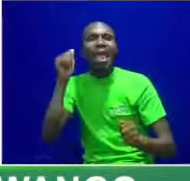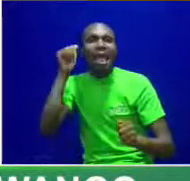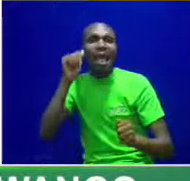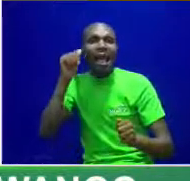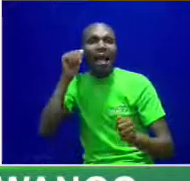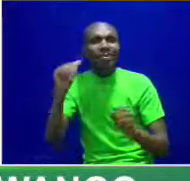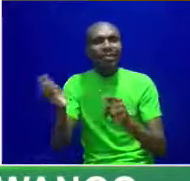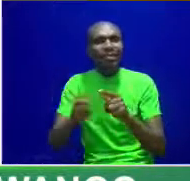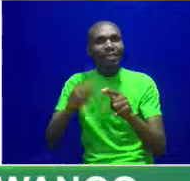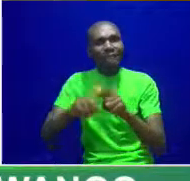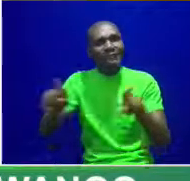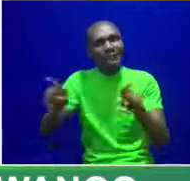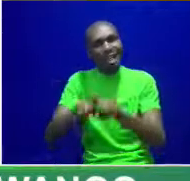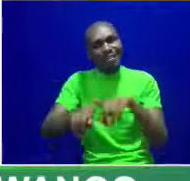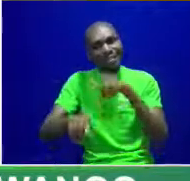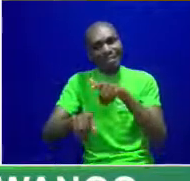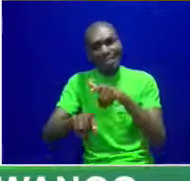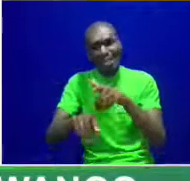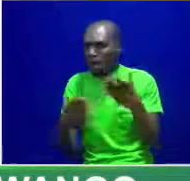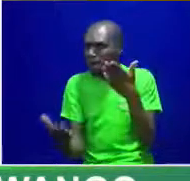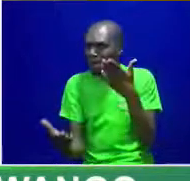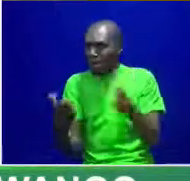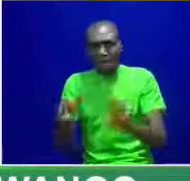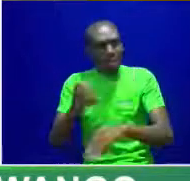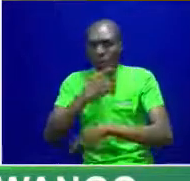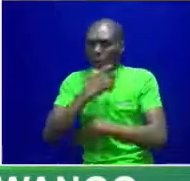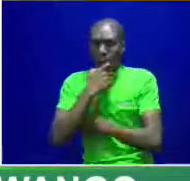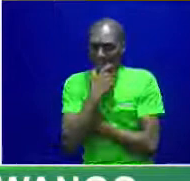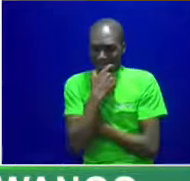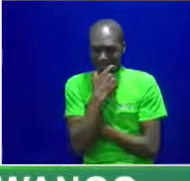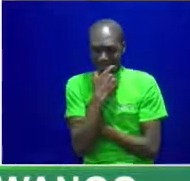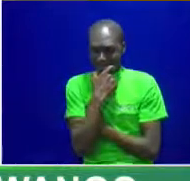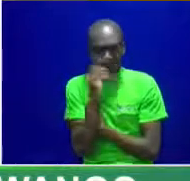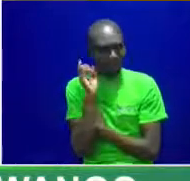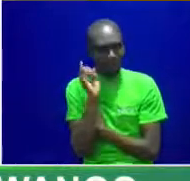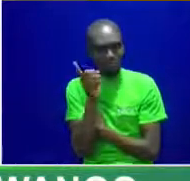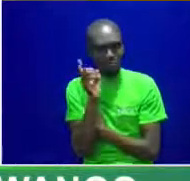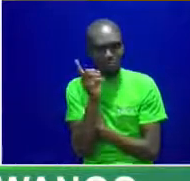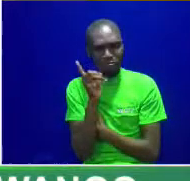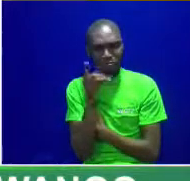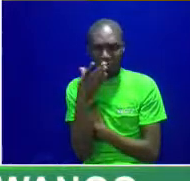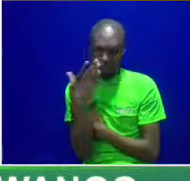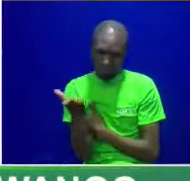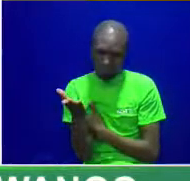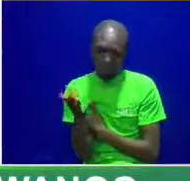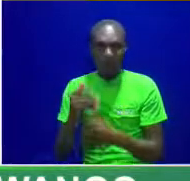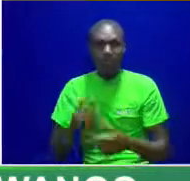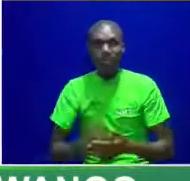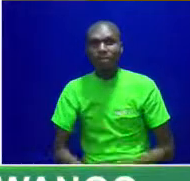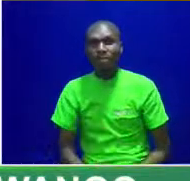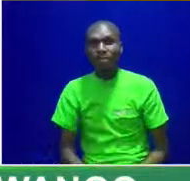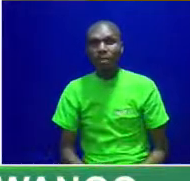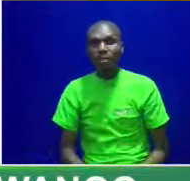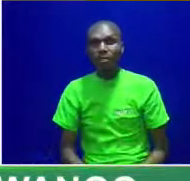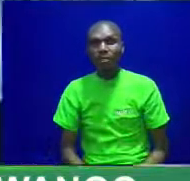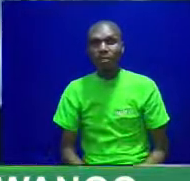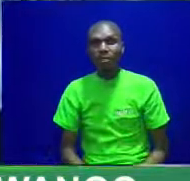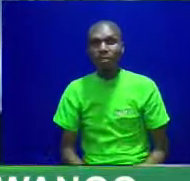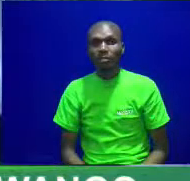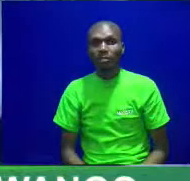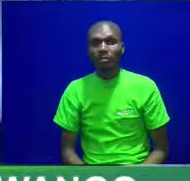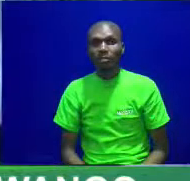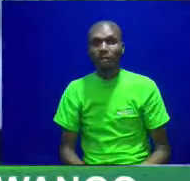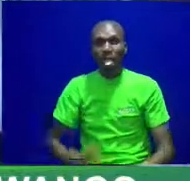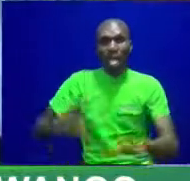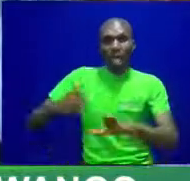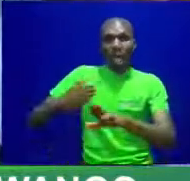buna ege kore ikio ni kukia banyorua no mondo koma nene. Musa kito Brighton Makori na vato roboti oruo asinchila yu wikirano.